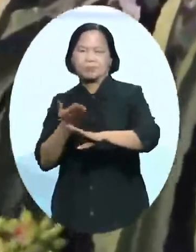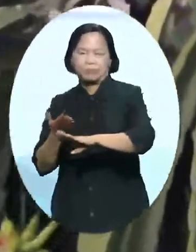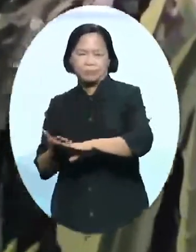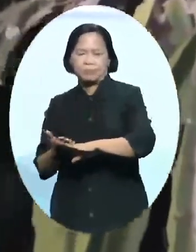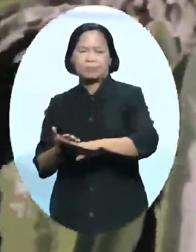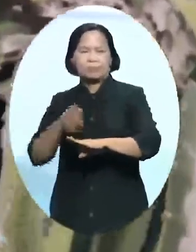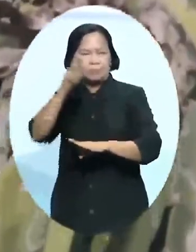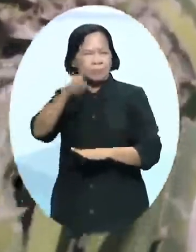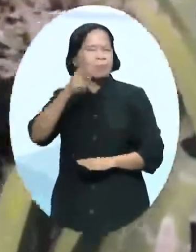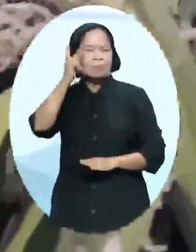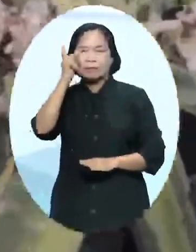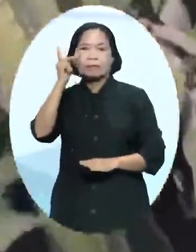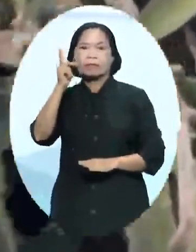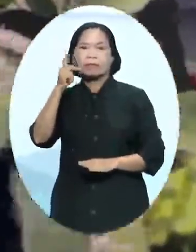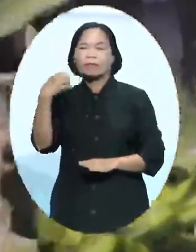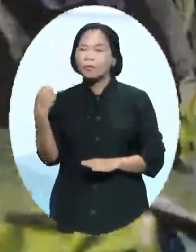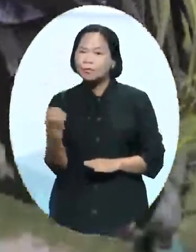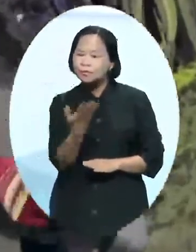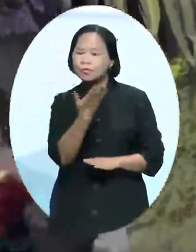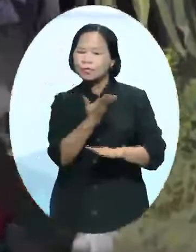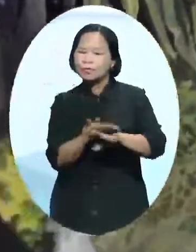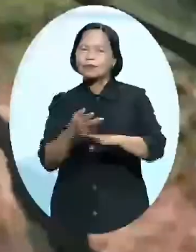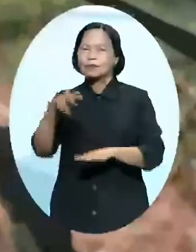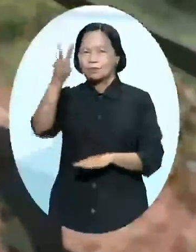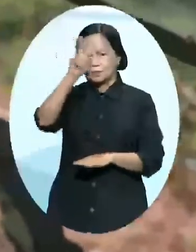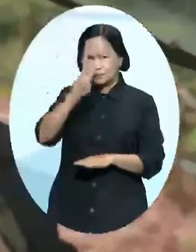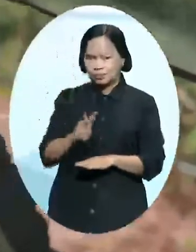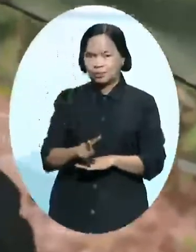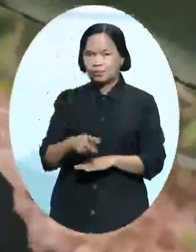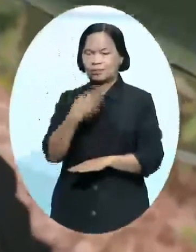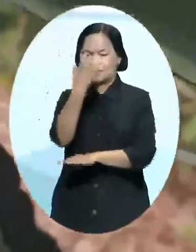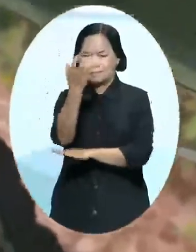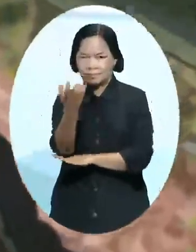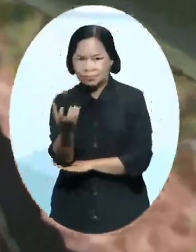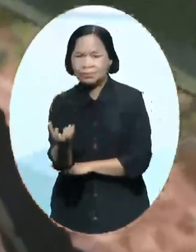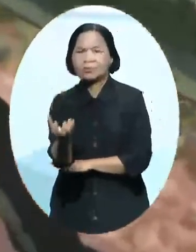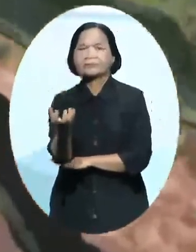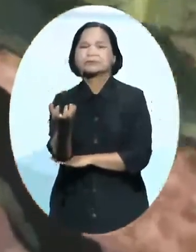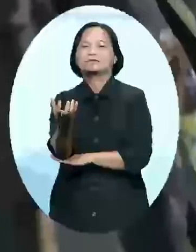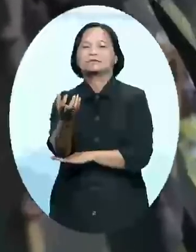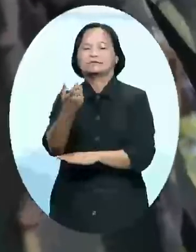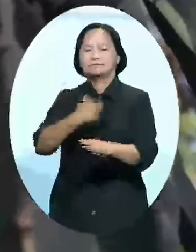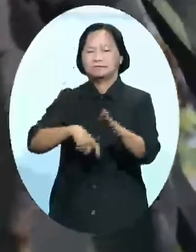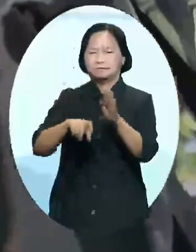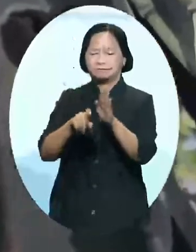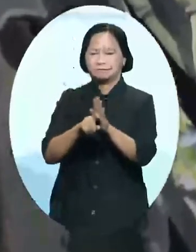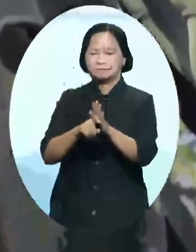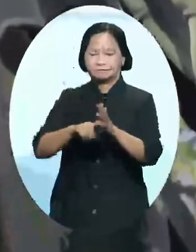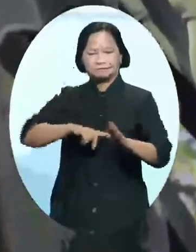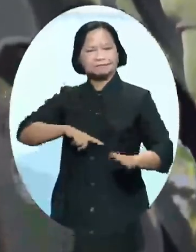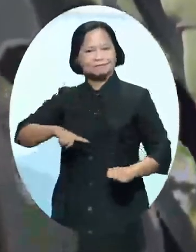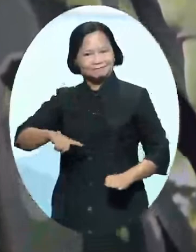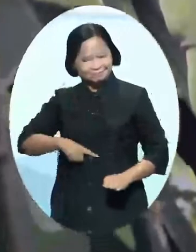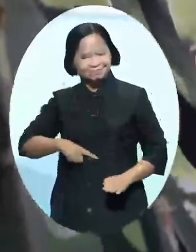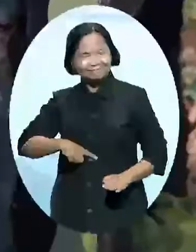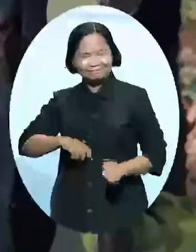Trung Quốc còn khó khăn do một số mặt hàng nông sản của Việt Nam, trong đó có trái cây chưa ký được hiệp định, nghị định thư với phía Trung Quốc. Để giải